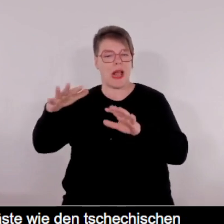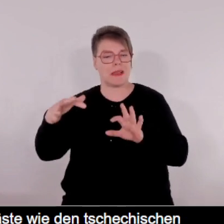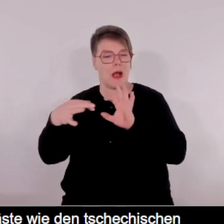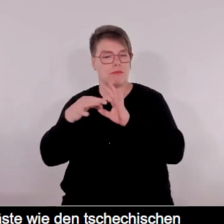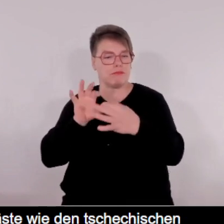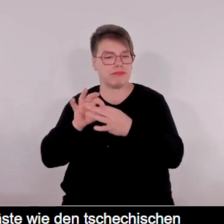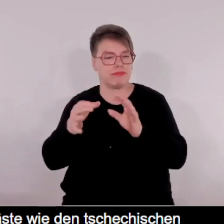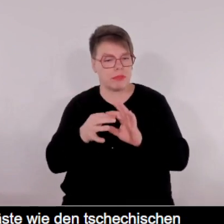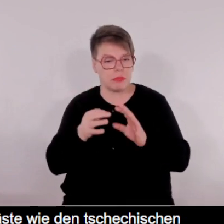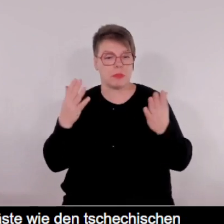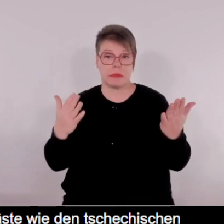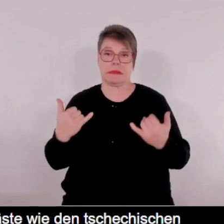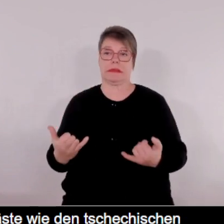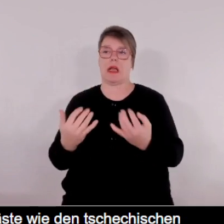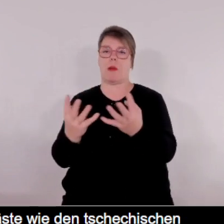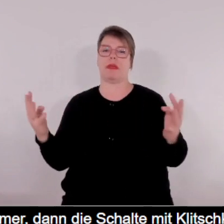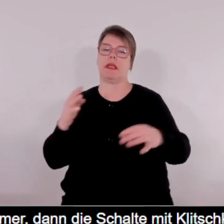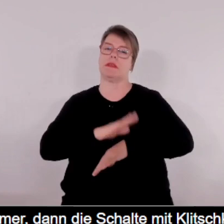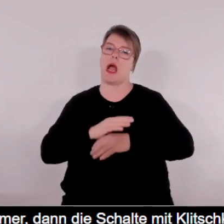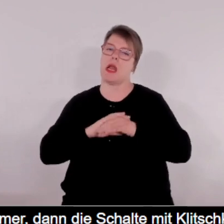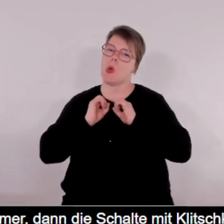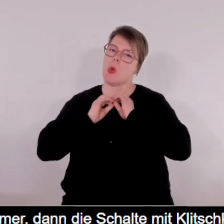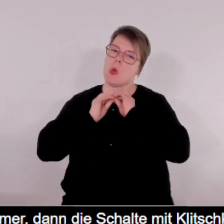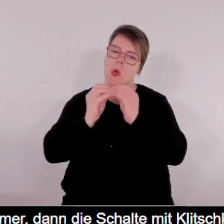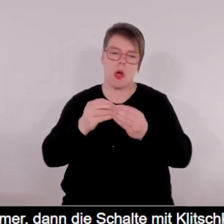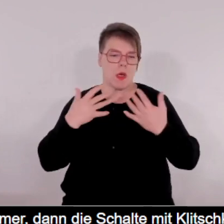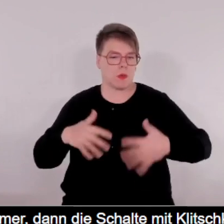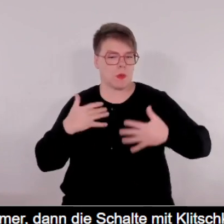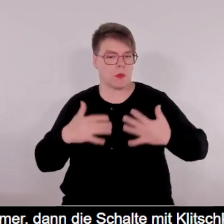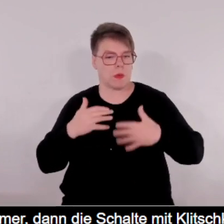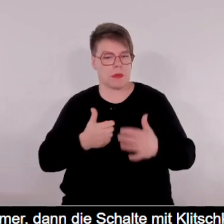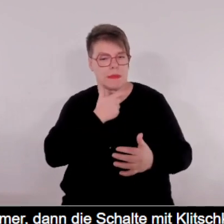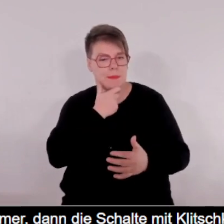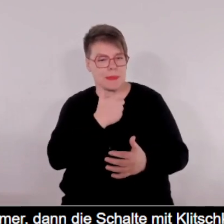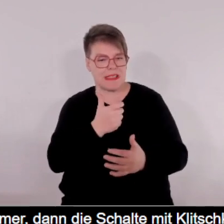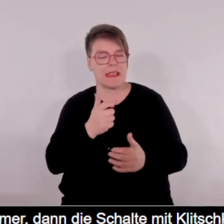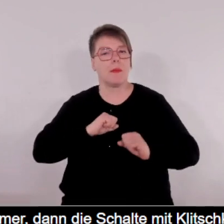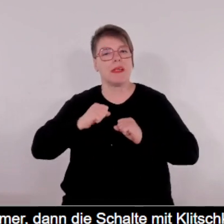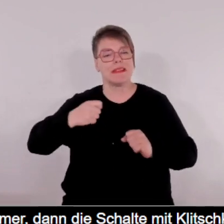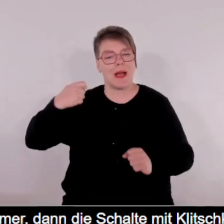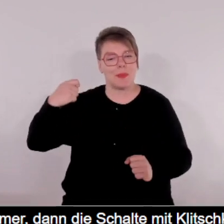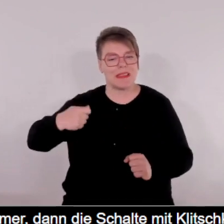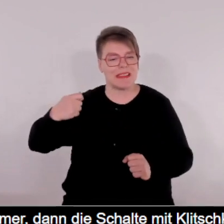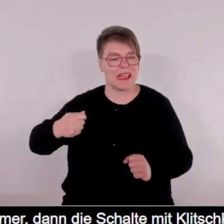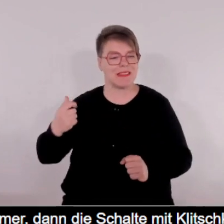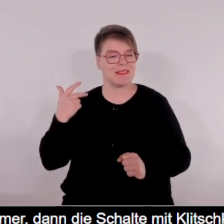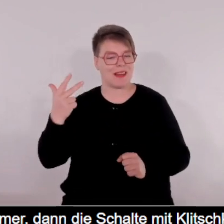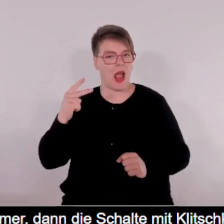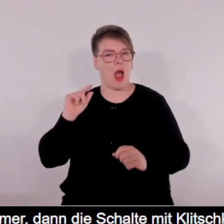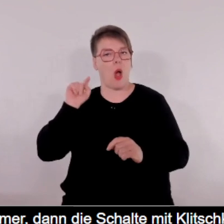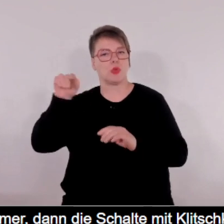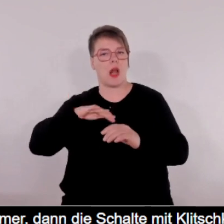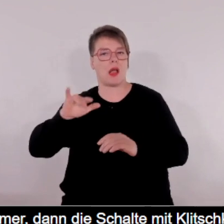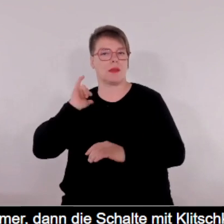Solidarität mit Israel und jüdischem Leben, aber eben auch in Sachen Energie Kroatien und Norditalien und in Sachen